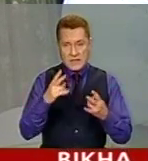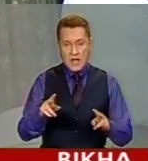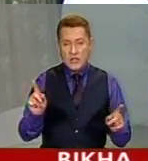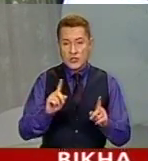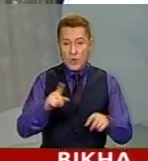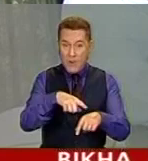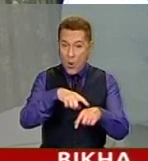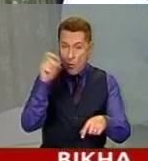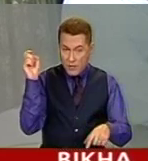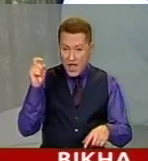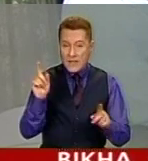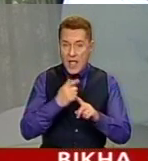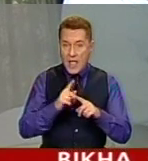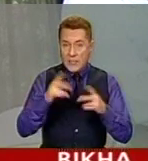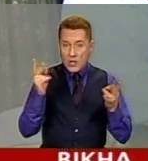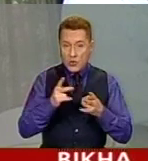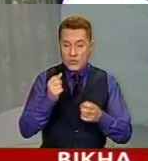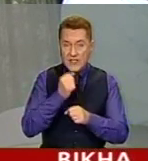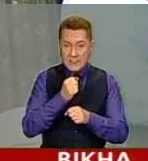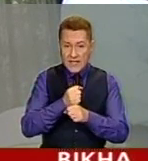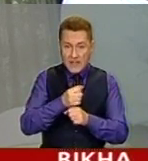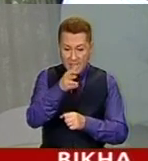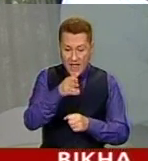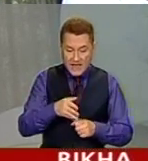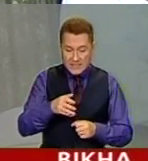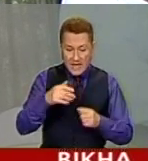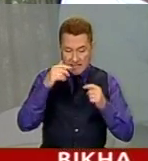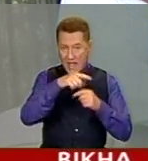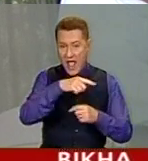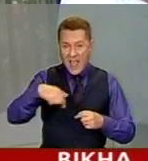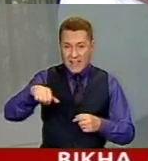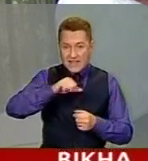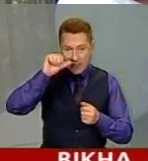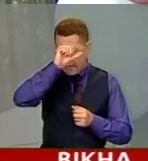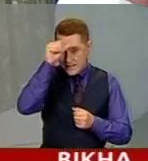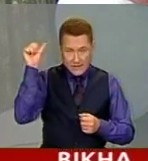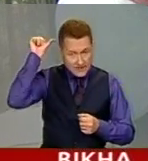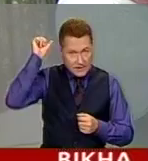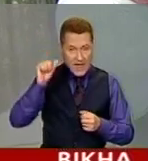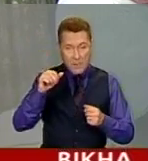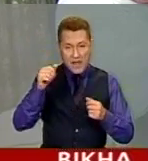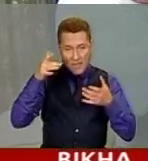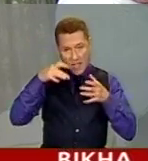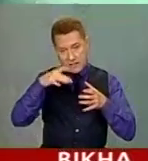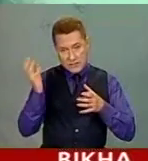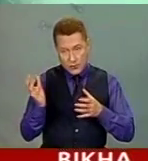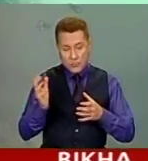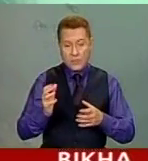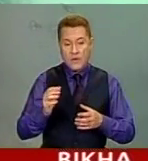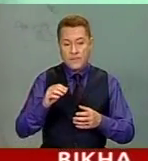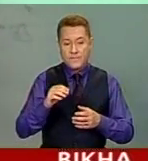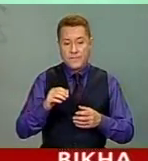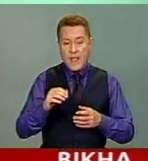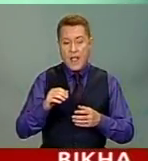його убрати, це потрібно зробити розріз, зробити трепанацію, тобто випилити кусок кості.